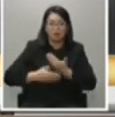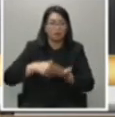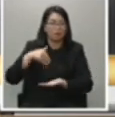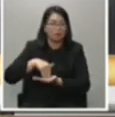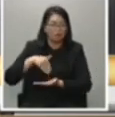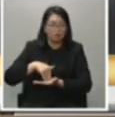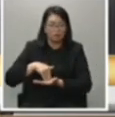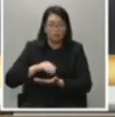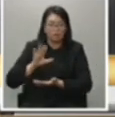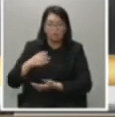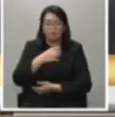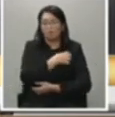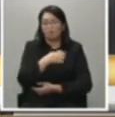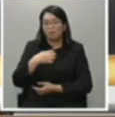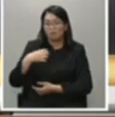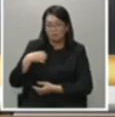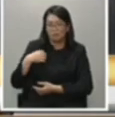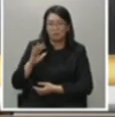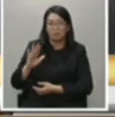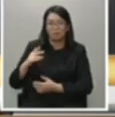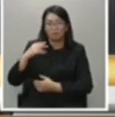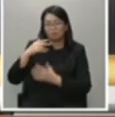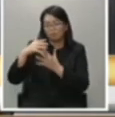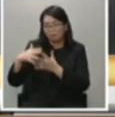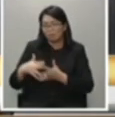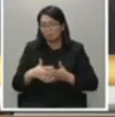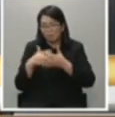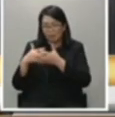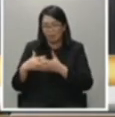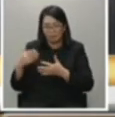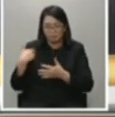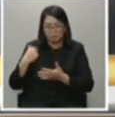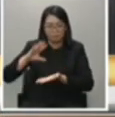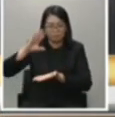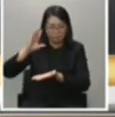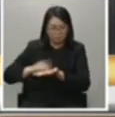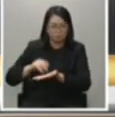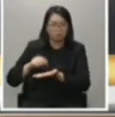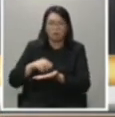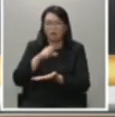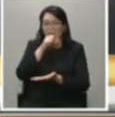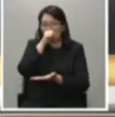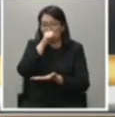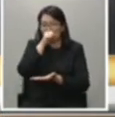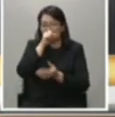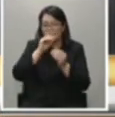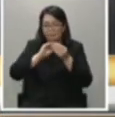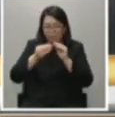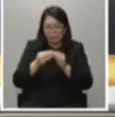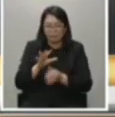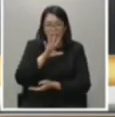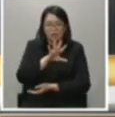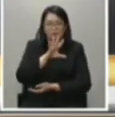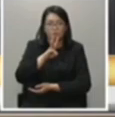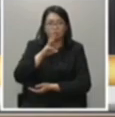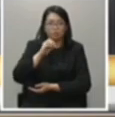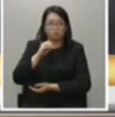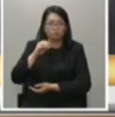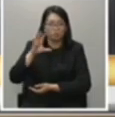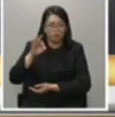ประจำสถานเอกอัครราชทูตณกรุงวอชิงตันได้มีบันทึกข้อความลับ เลขที่